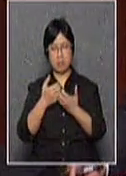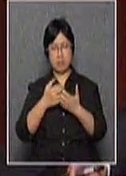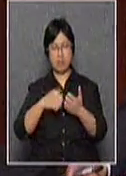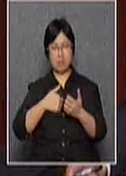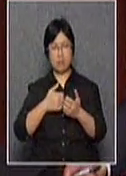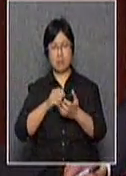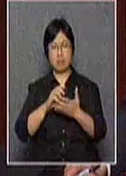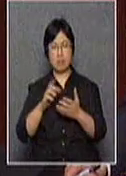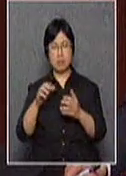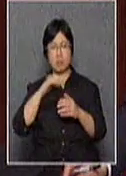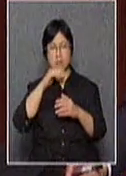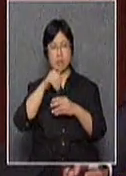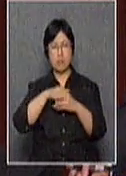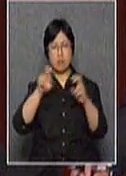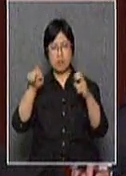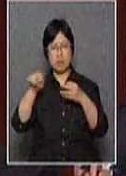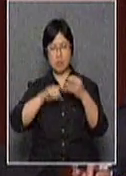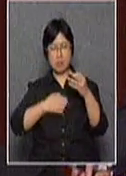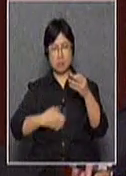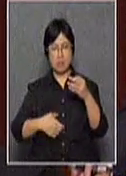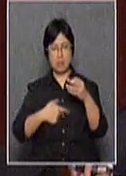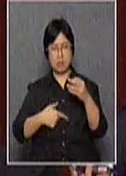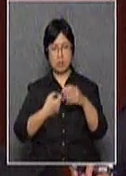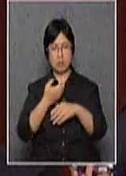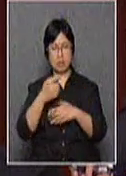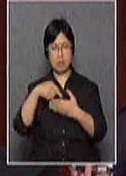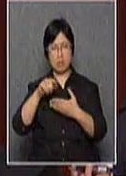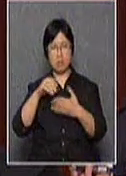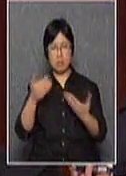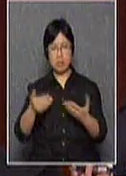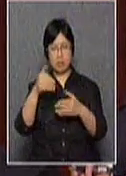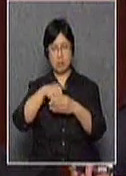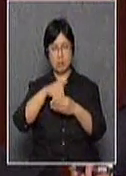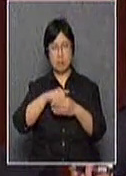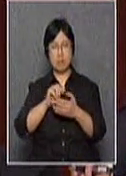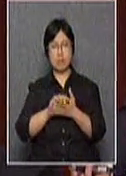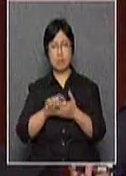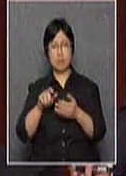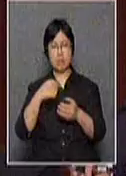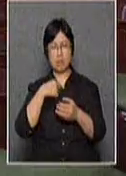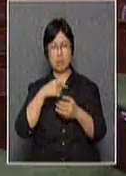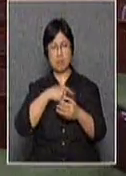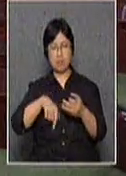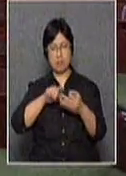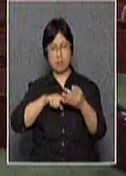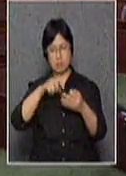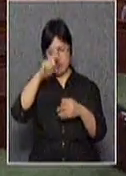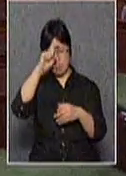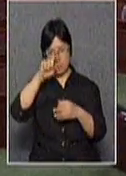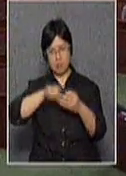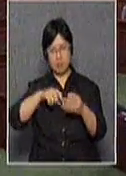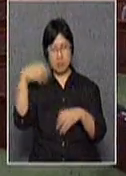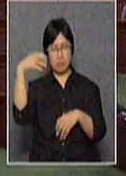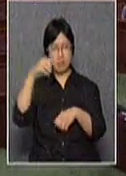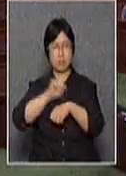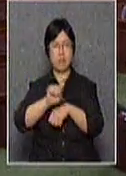出的待決議題，陳志全議員動議的修正案予以通過，現在付諸表決。陳偉議員要求記名表決，表決鐘響